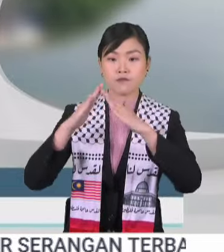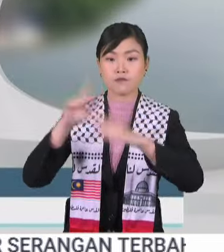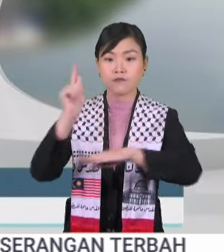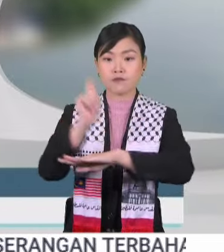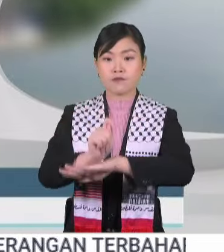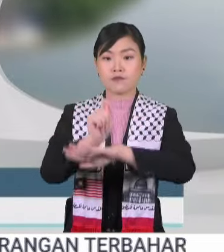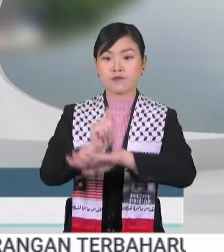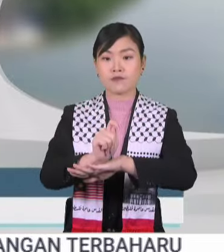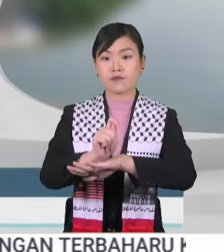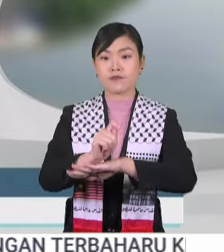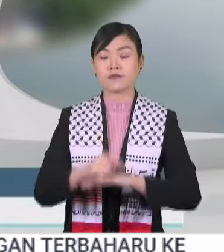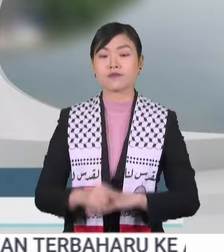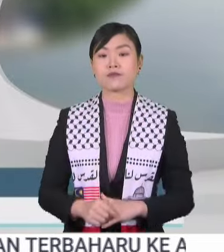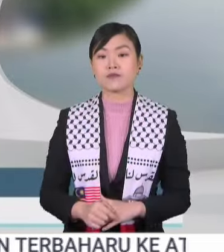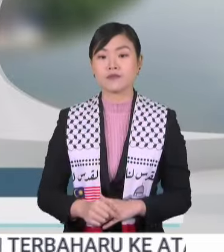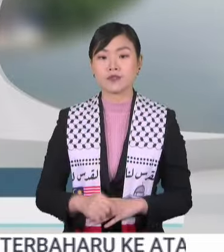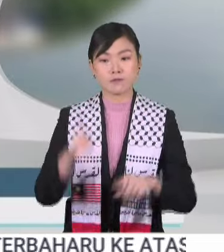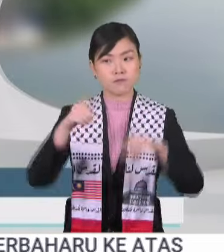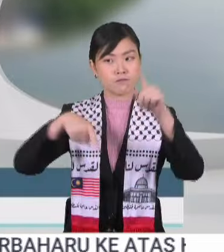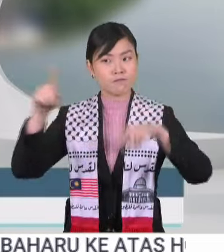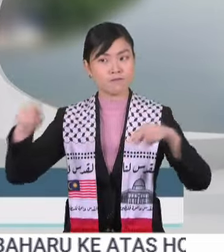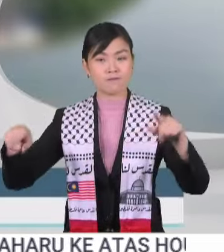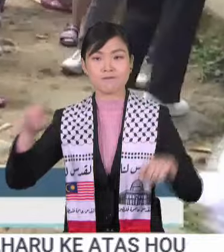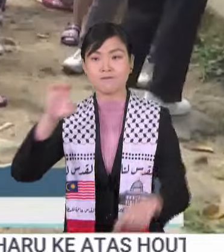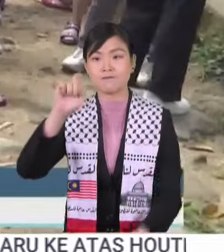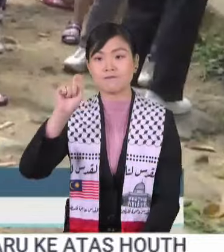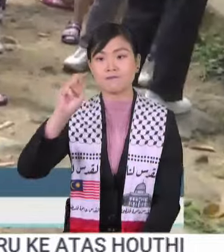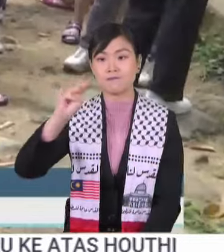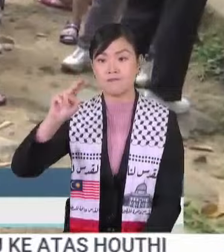berpeluang merasa sajian tradisi pelbagai